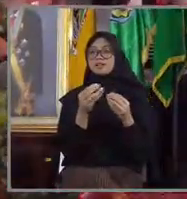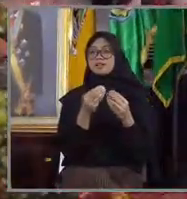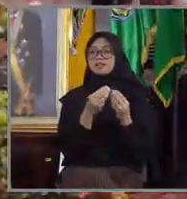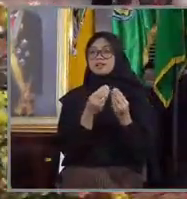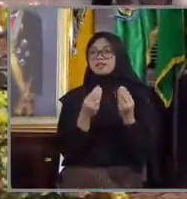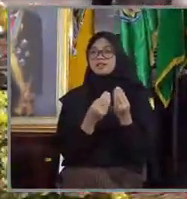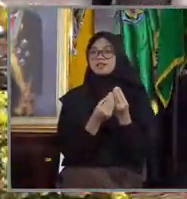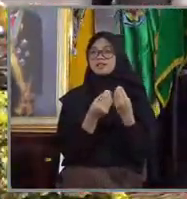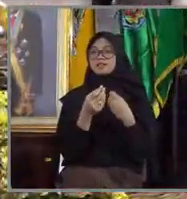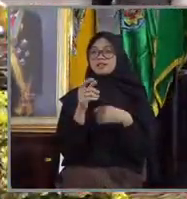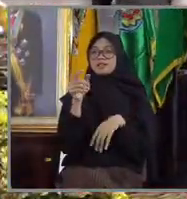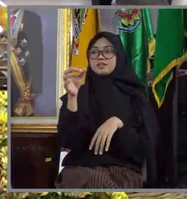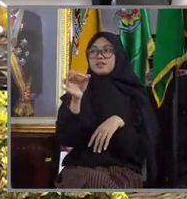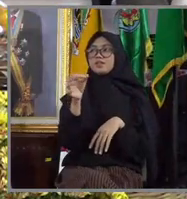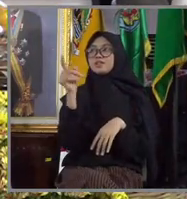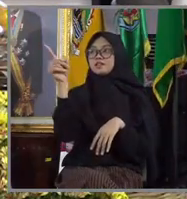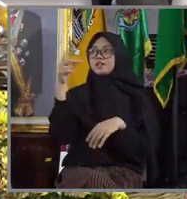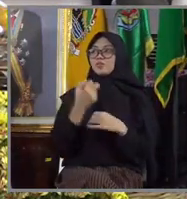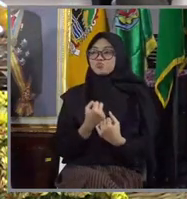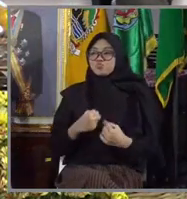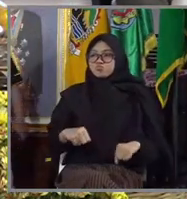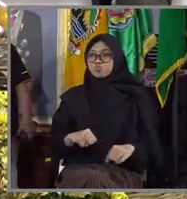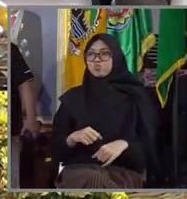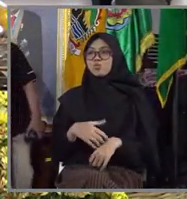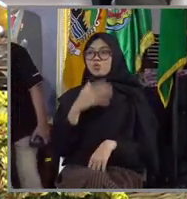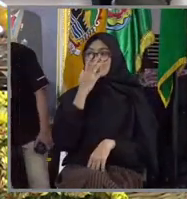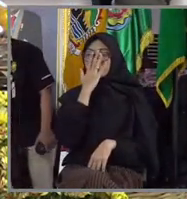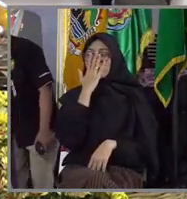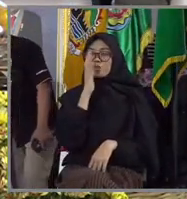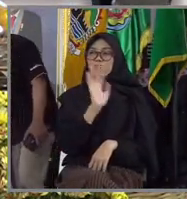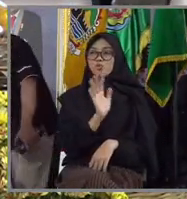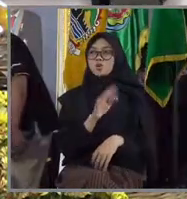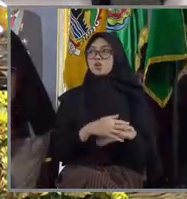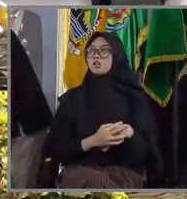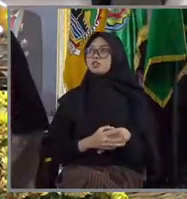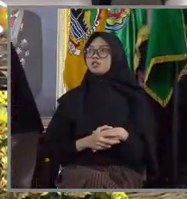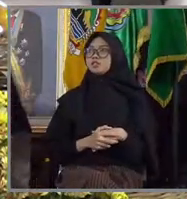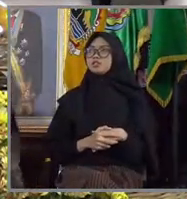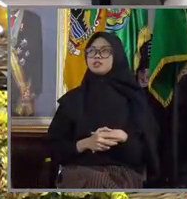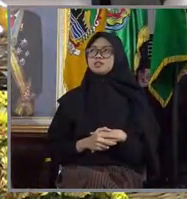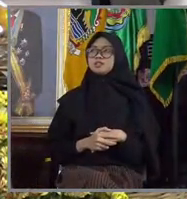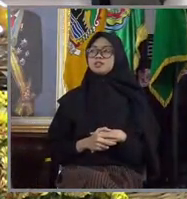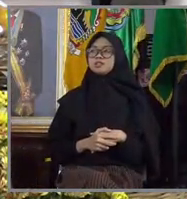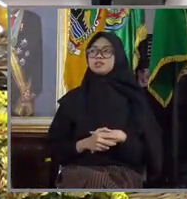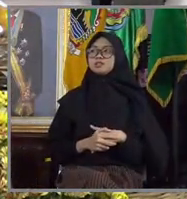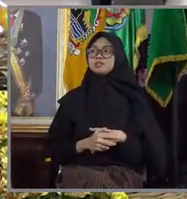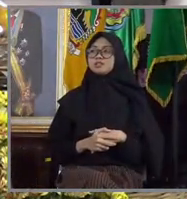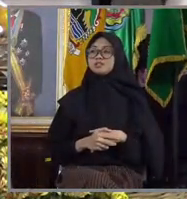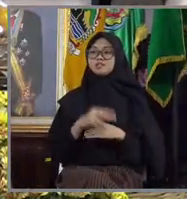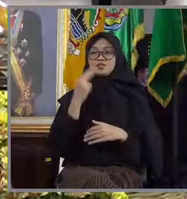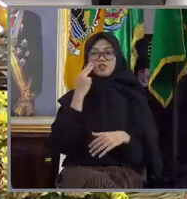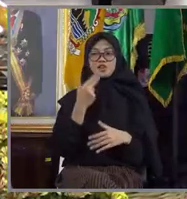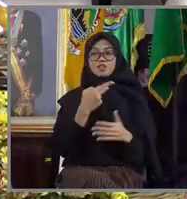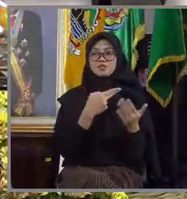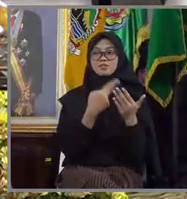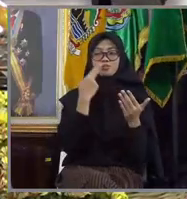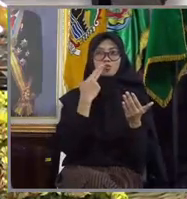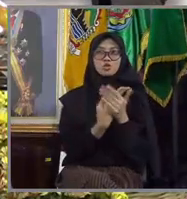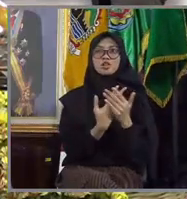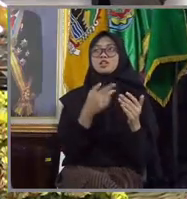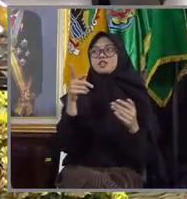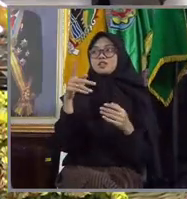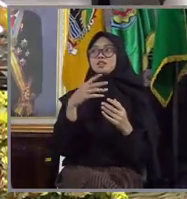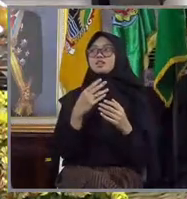ini terjadi Walikota aroma mengira Tegal Aku tuh ndak digorok malam boleh Walikota Oke